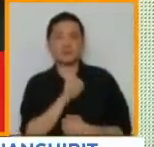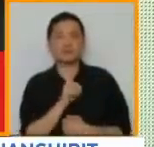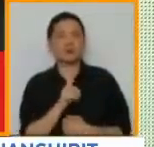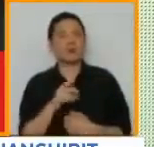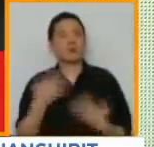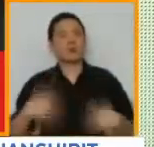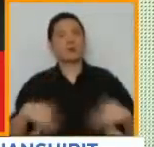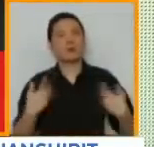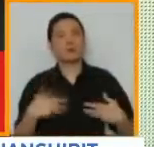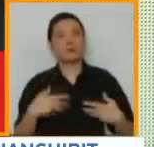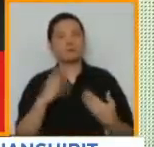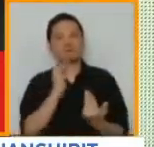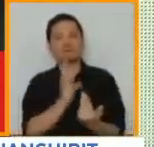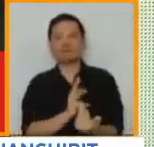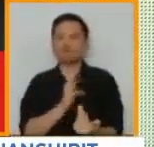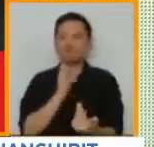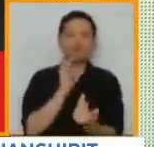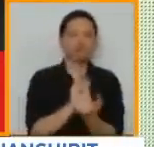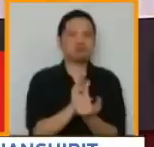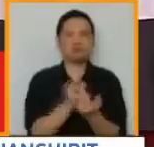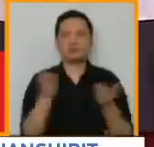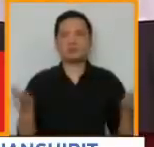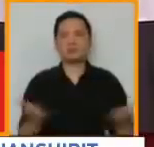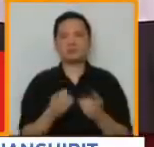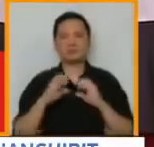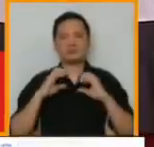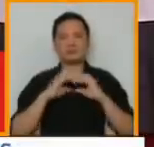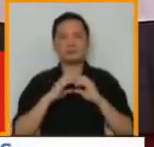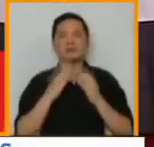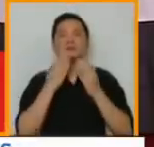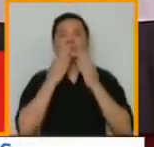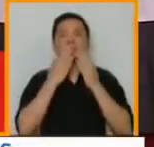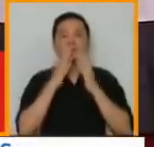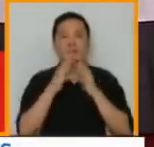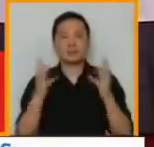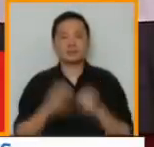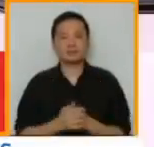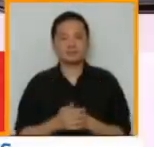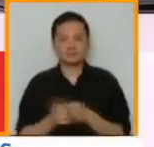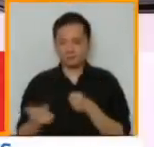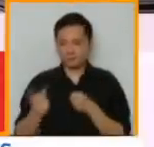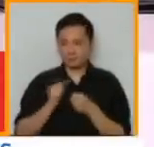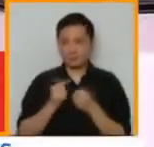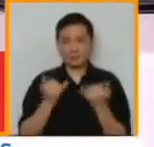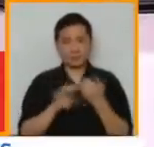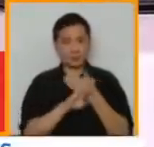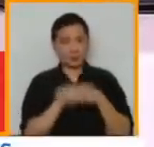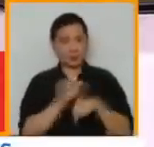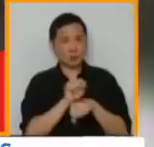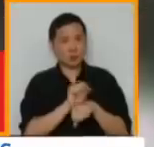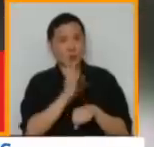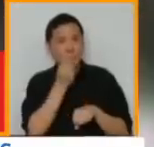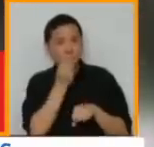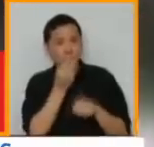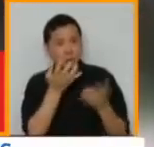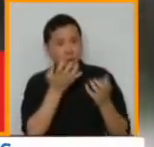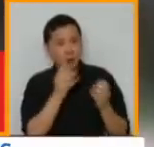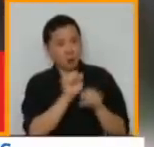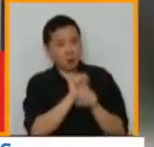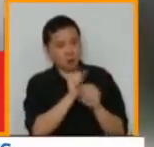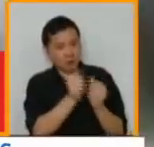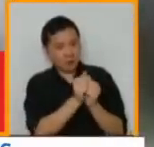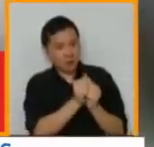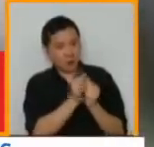GMA. Kaya maraming salamat po. At ngayong balik trabaho na, sino kaya ang gustong makapareha ni John Lloyd? Actually, si Bea